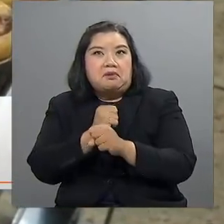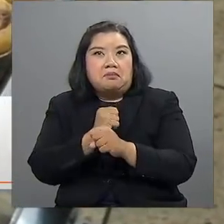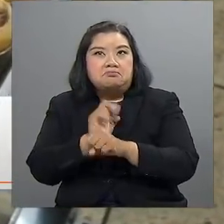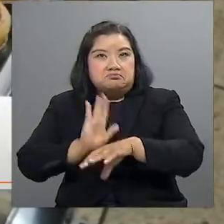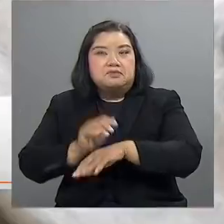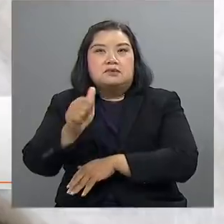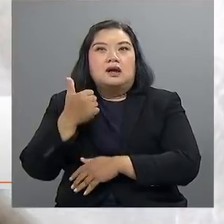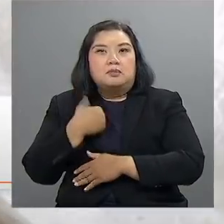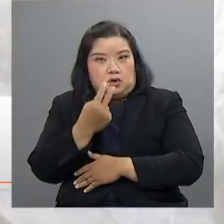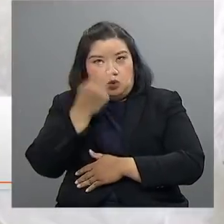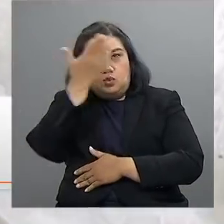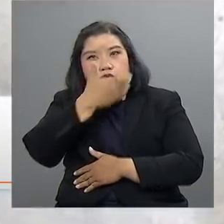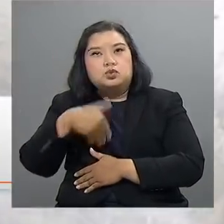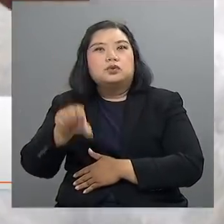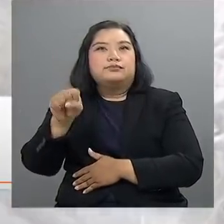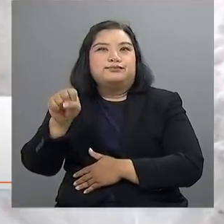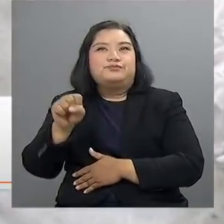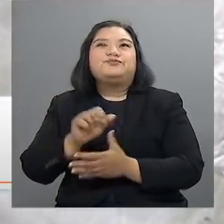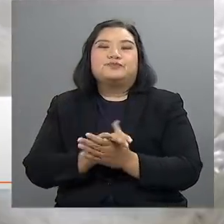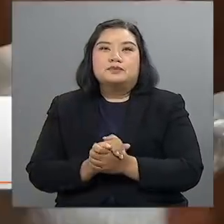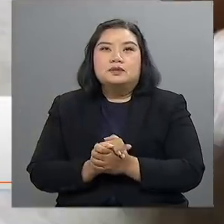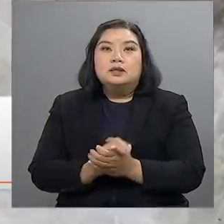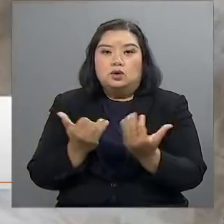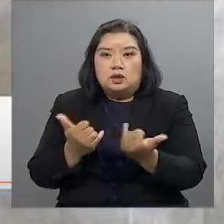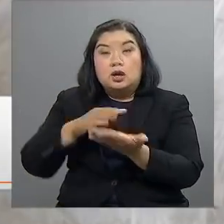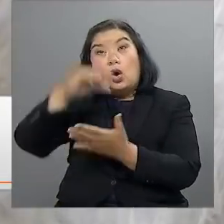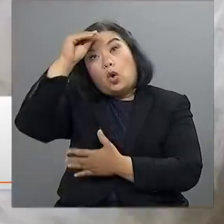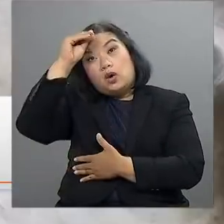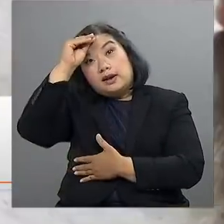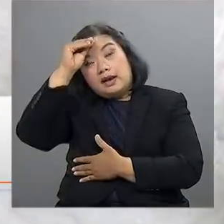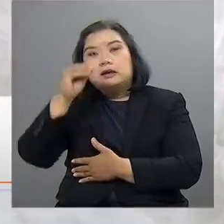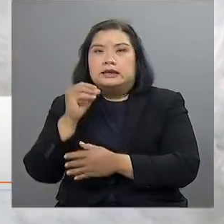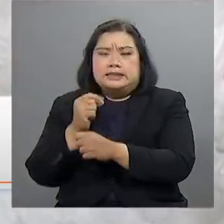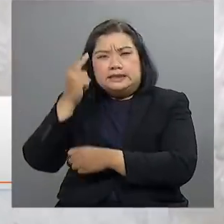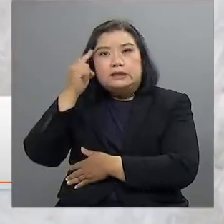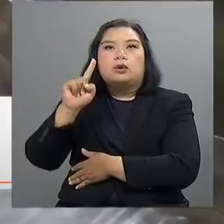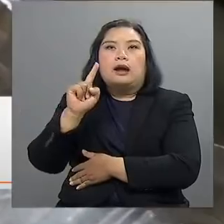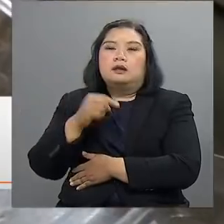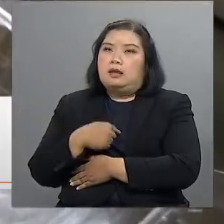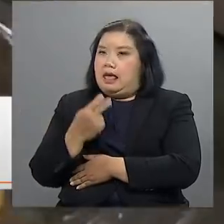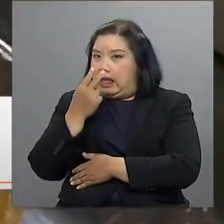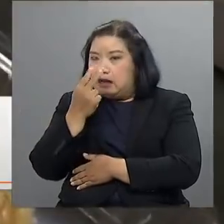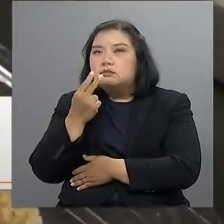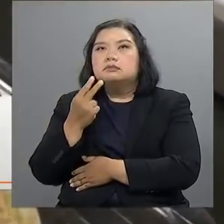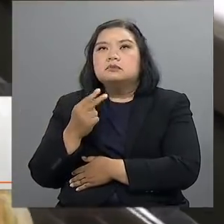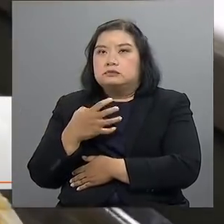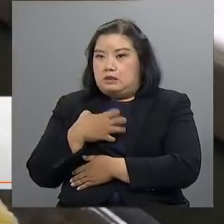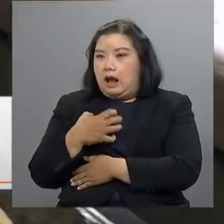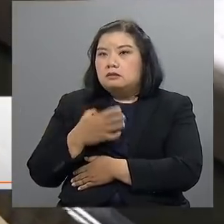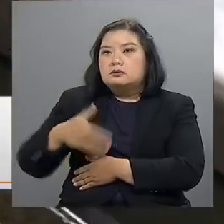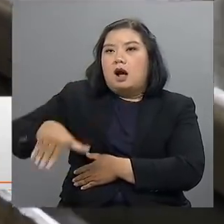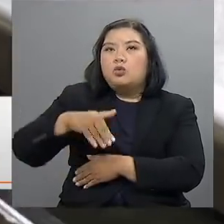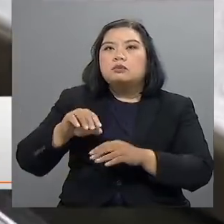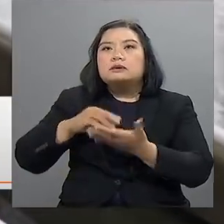ขนาดนี้คุณผู้ชมกิจกรรมนี้ทางโรงเรียนได้จัดขึ้นเพราะเล็งเห็นถึงความสำคัญที่จะสร้างภูมิคุ้มกันให้กับนักเรียน